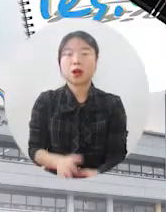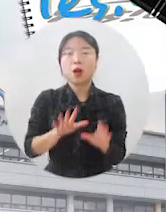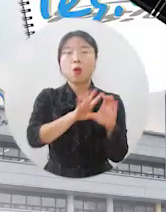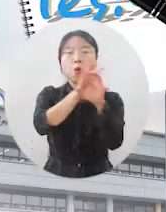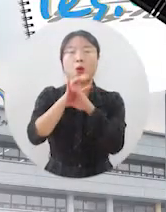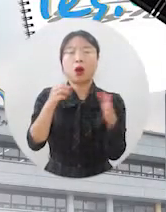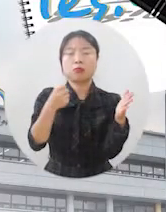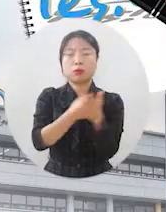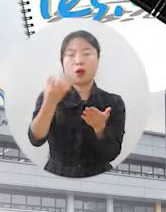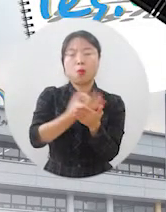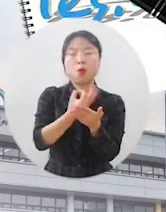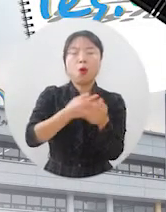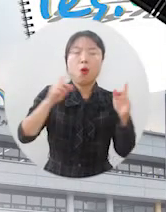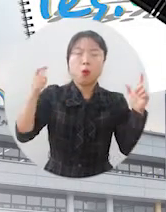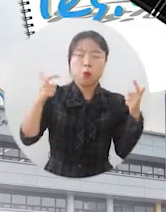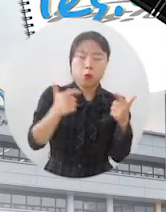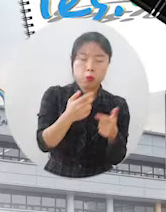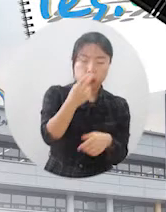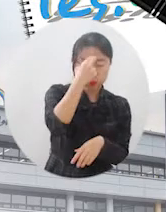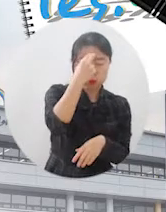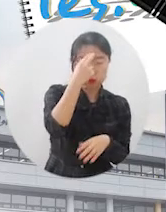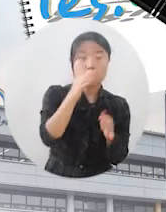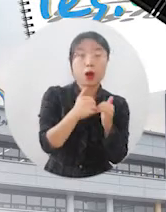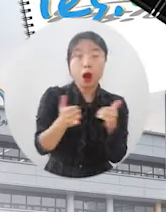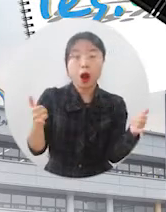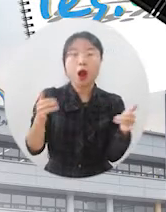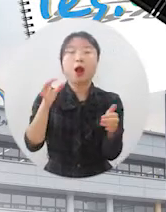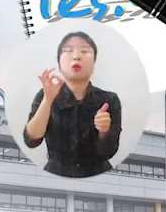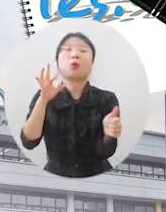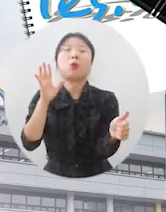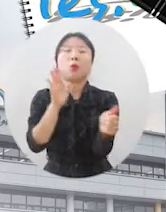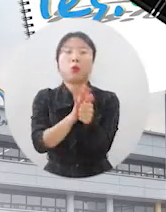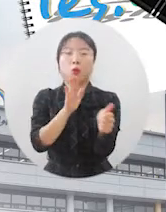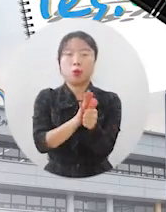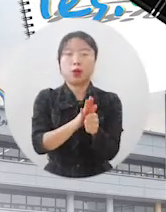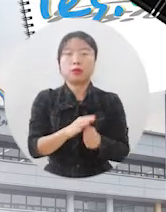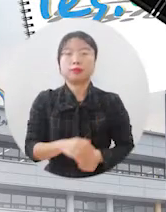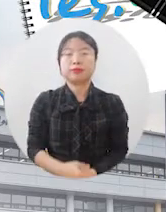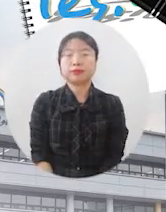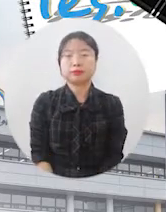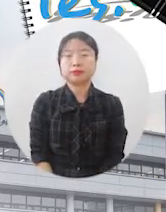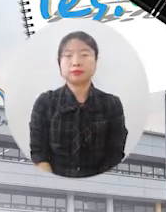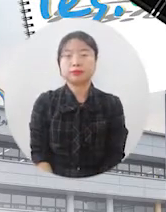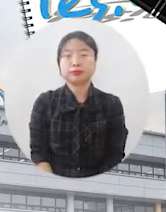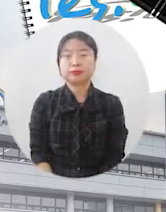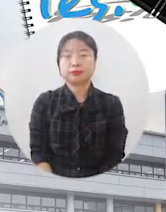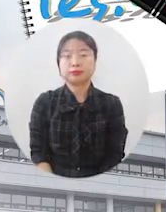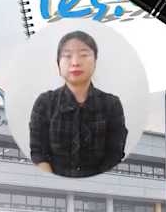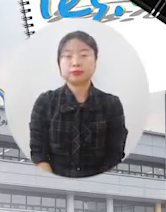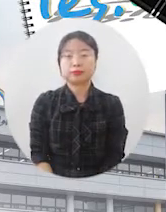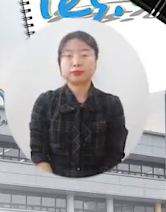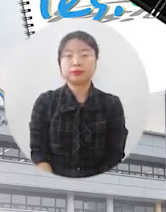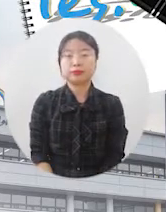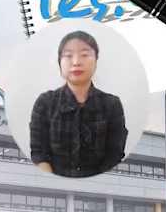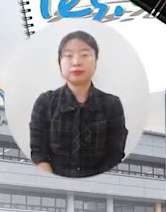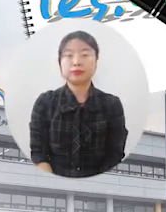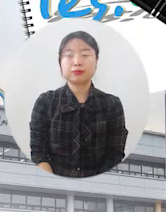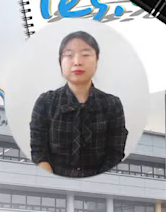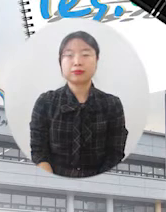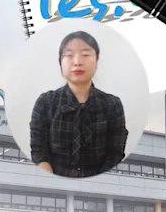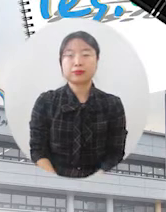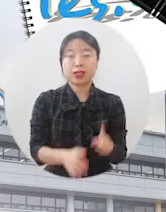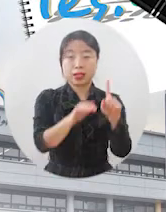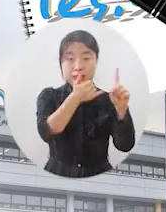코로나19로 인한 소득 감소 등의 이유로 생계가 곤란한 가정에 의왕시가 긴급 생계지원금을 지원합니다.